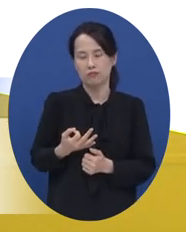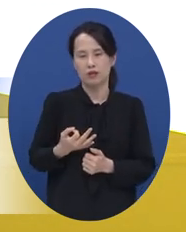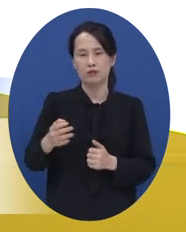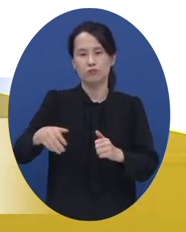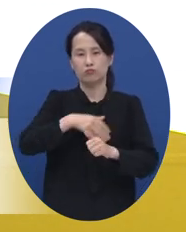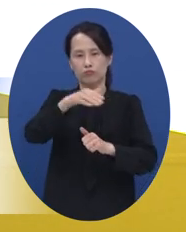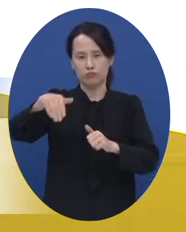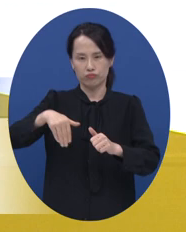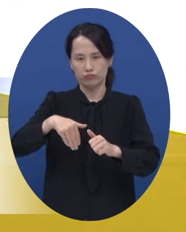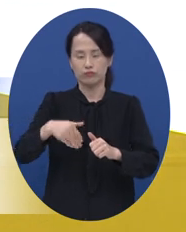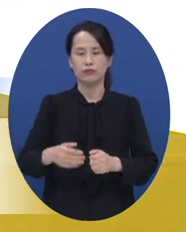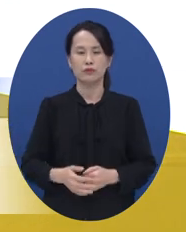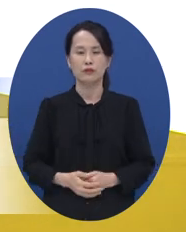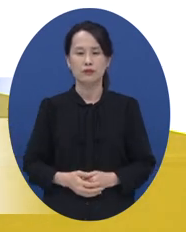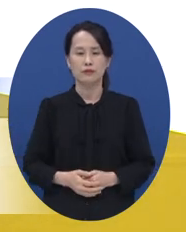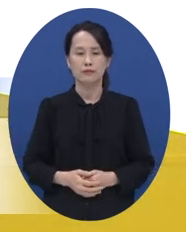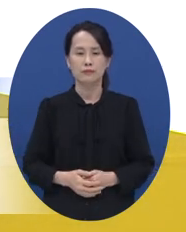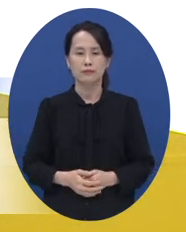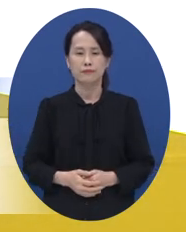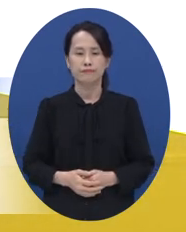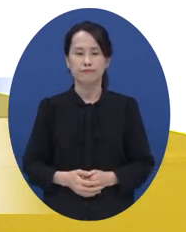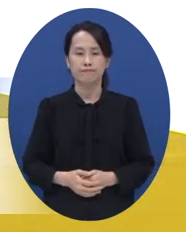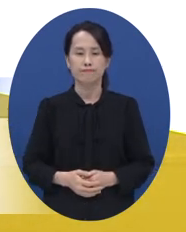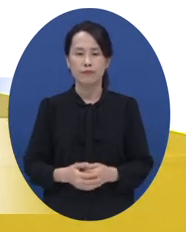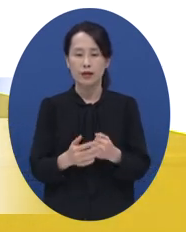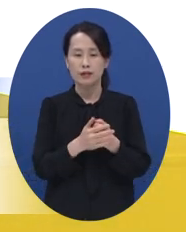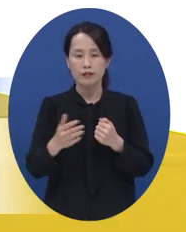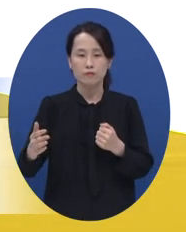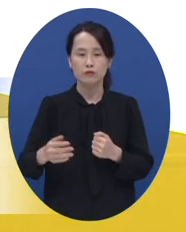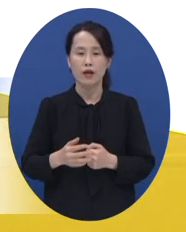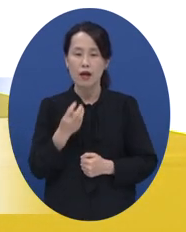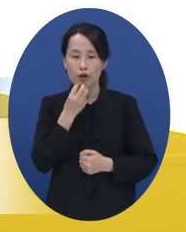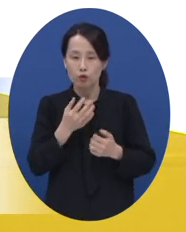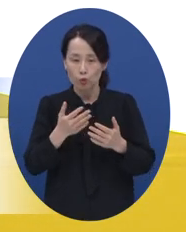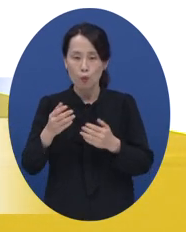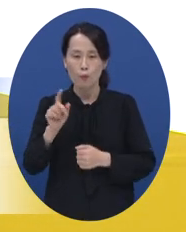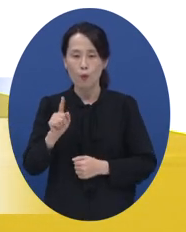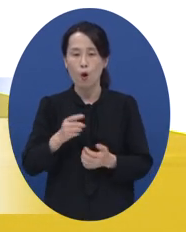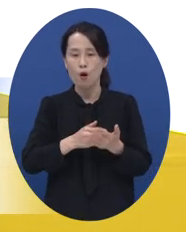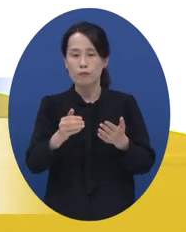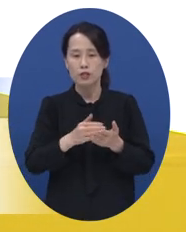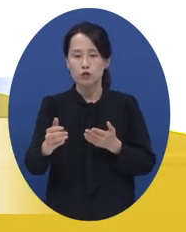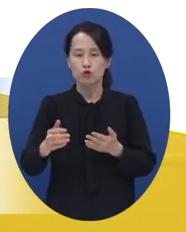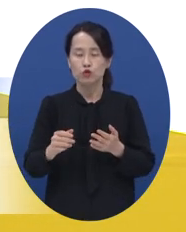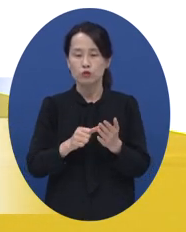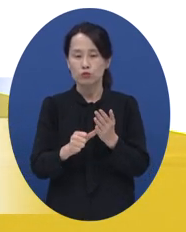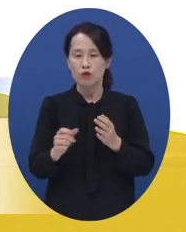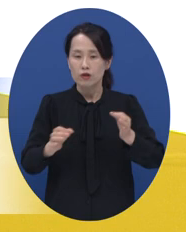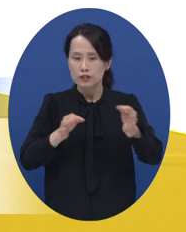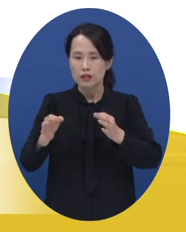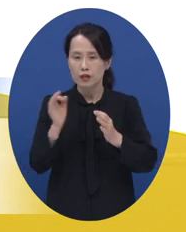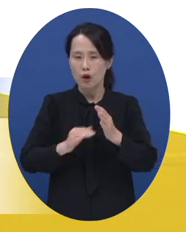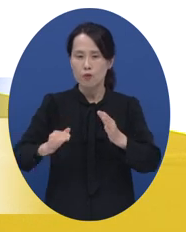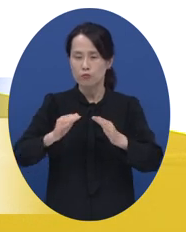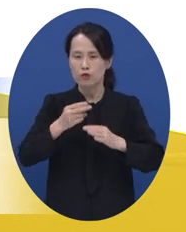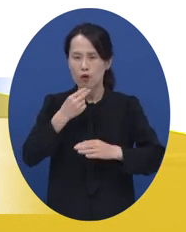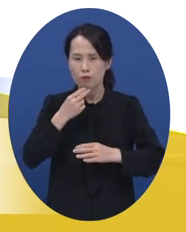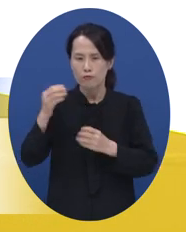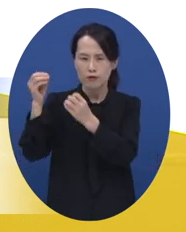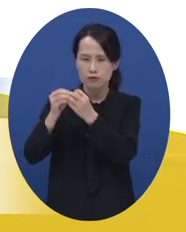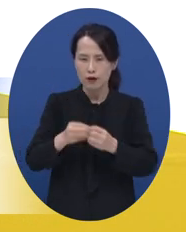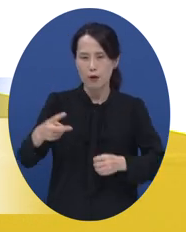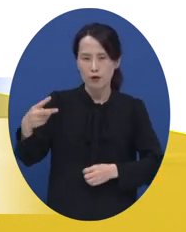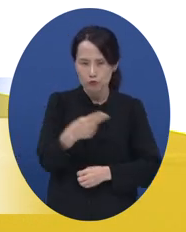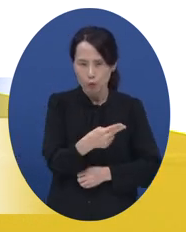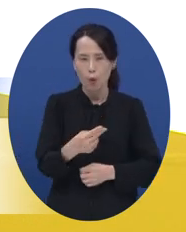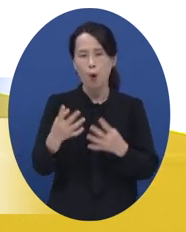재료비와 제작비만 받아가는 게 현실입니다. 이에 경기도는 건축물 미술작품 시장의 불공정 관행을 없애